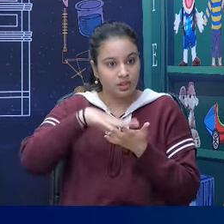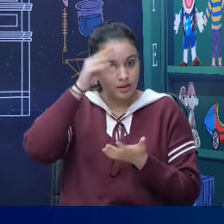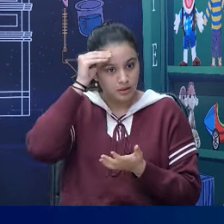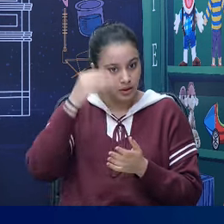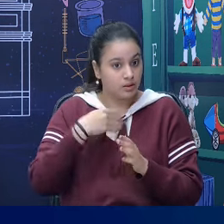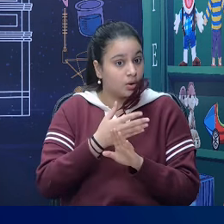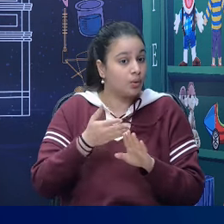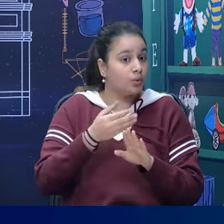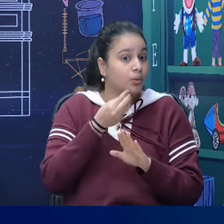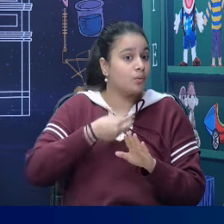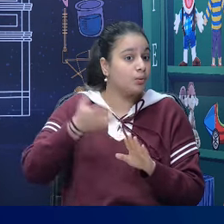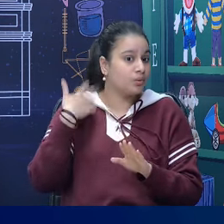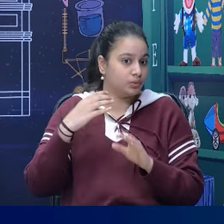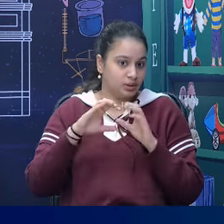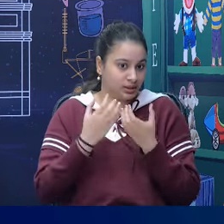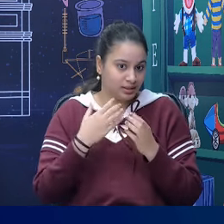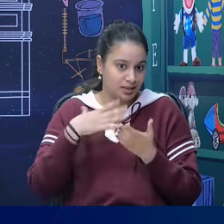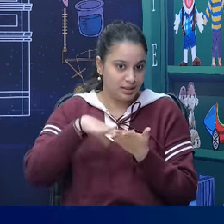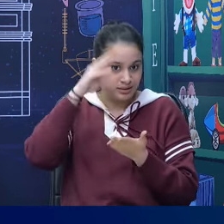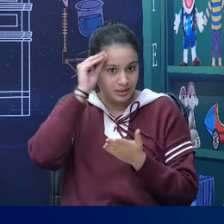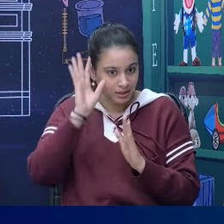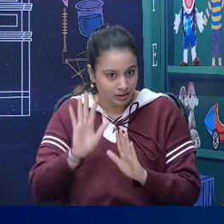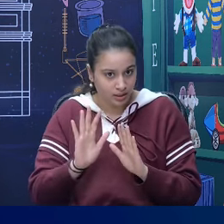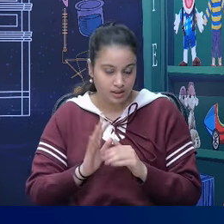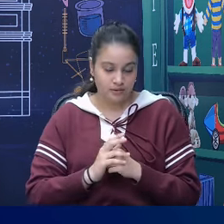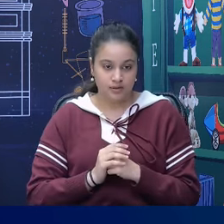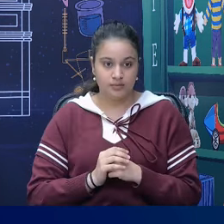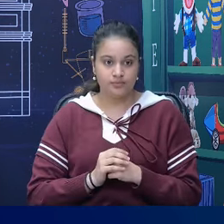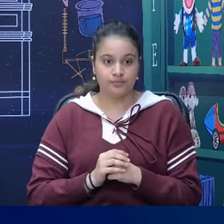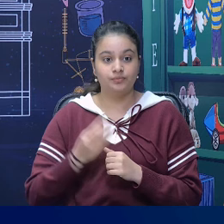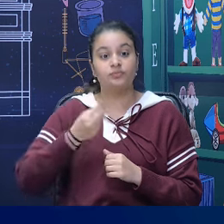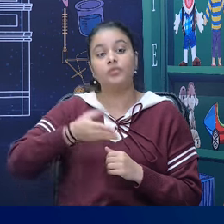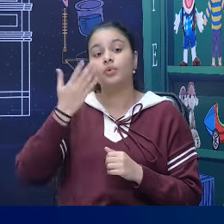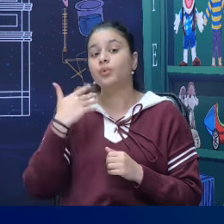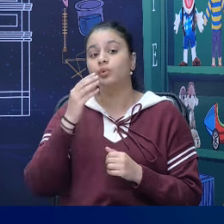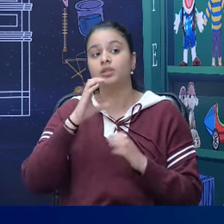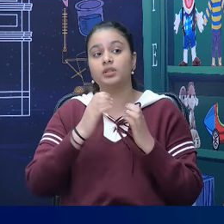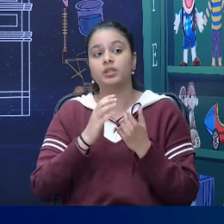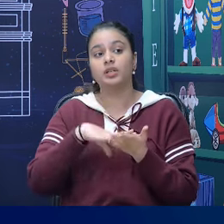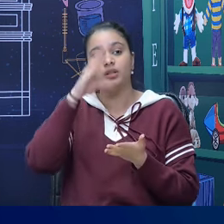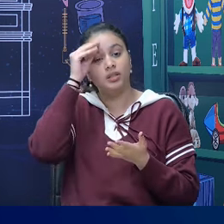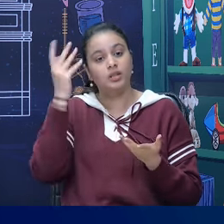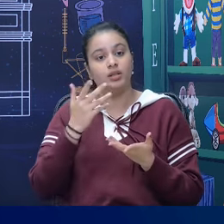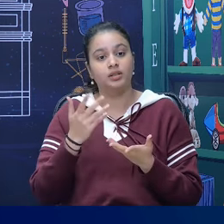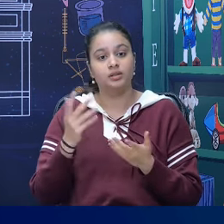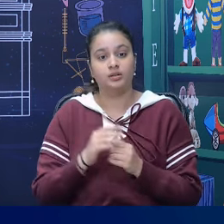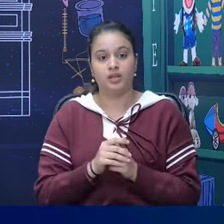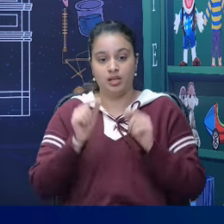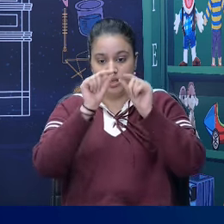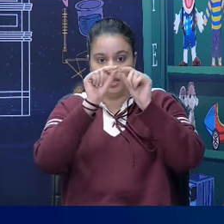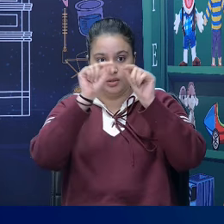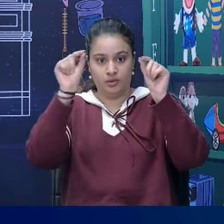प्रीवियस क्लासेस मैंने कहा ना शेप की भी जानकारी हम इसमें इस्तेमाल करेंगे तो प्रीवियस क्लासेस में हमने पढ़ा था कि जो स्क्वायर का एरिया होता